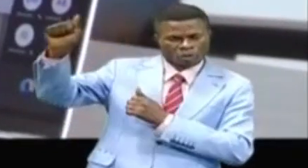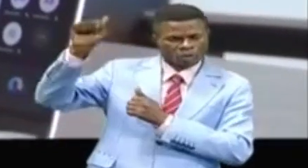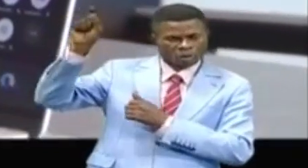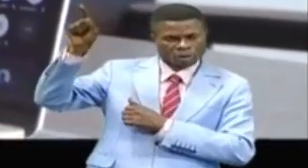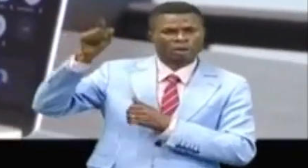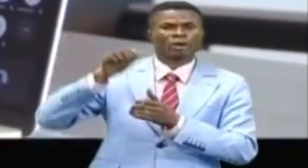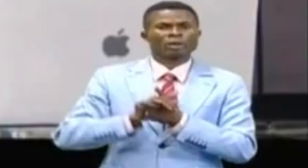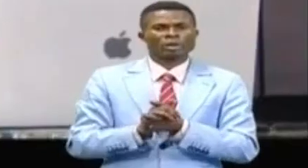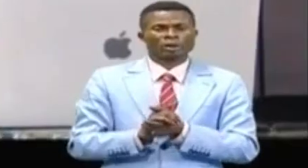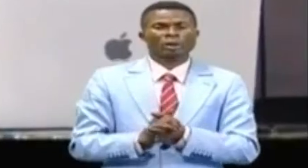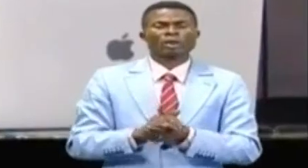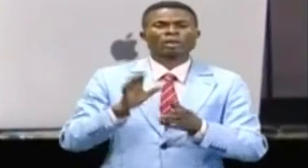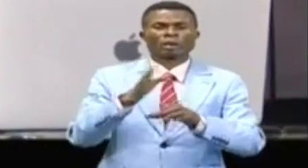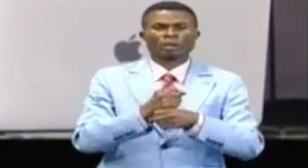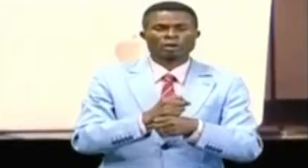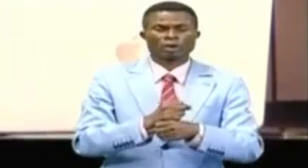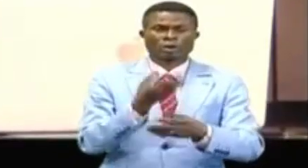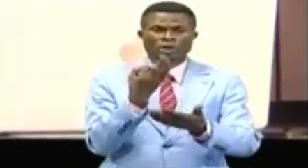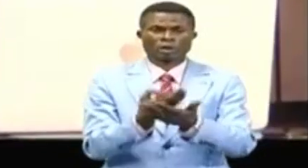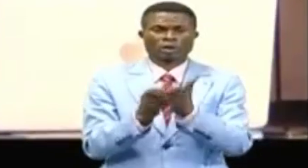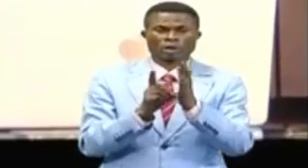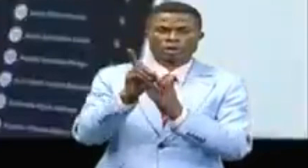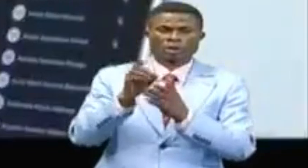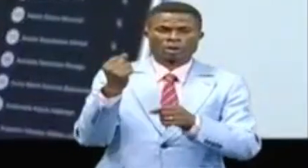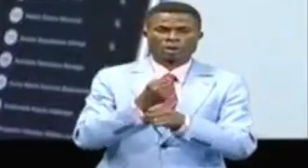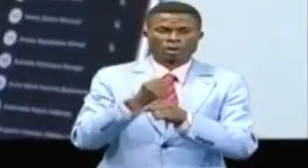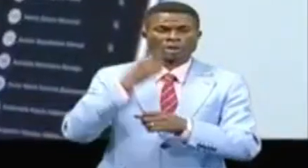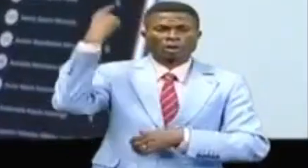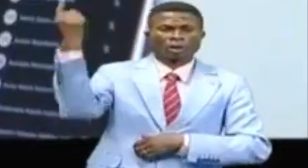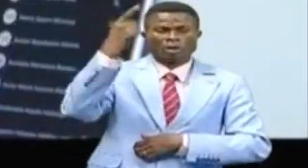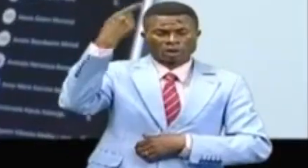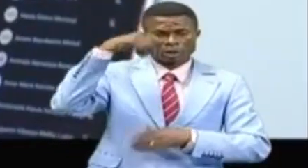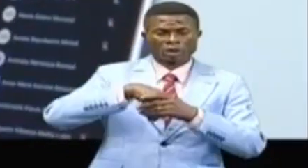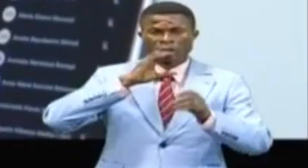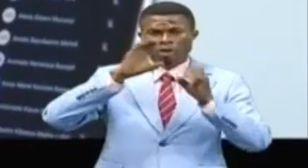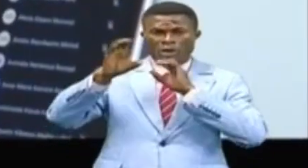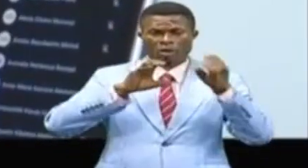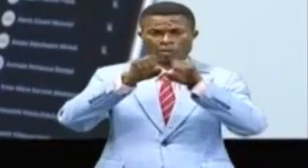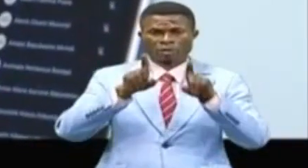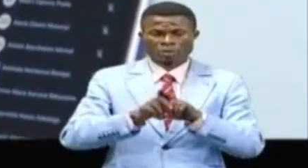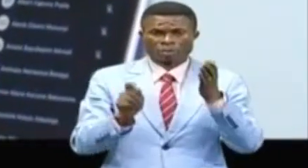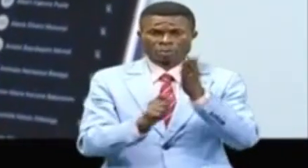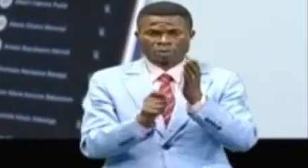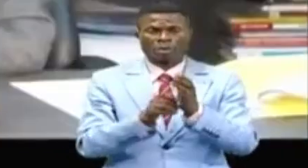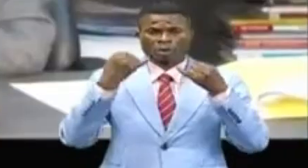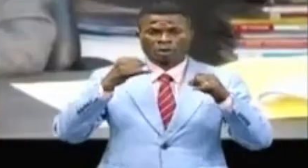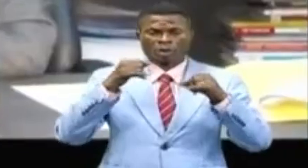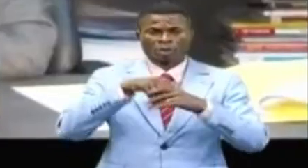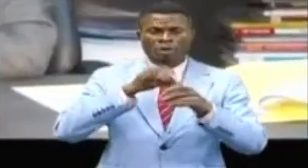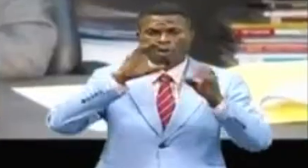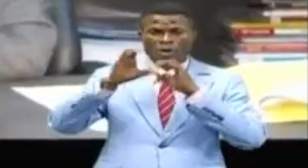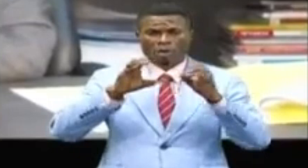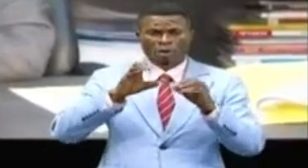périurbains, dénommé Fonds de développement du service universel des télécommunications et des technologies de l'information et de la